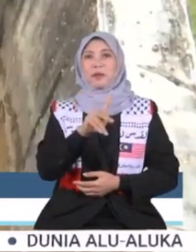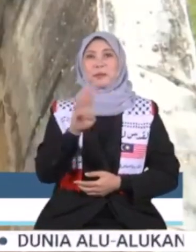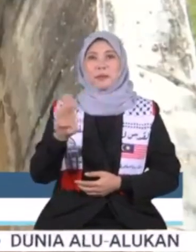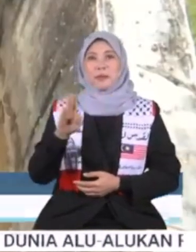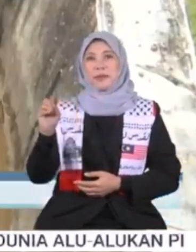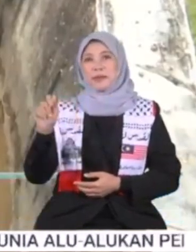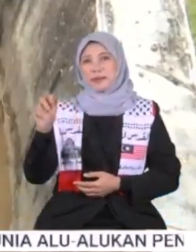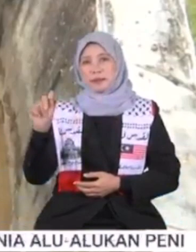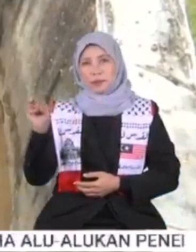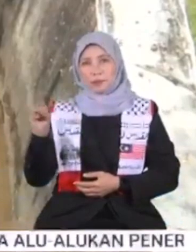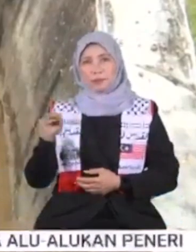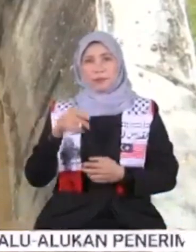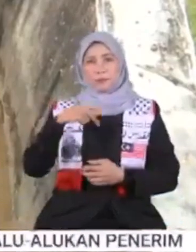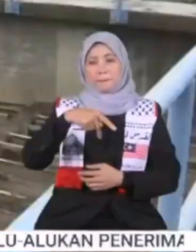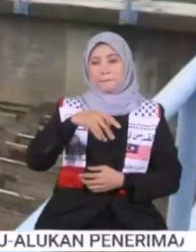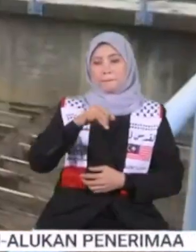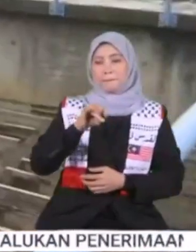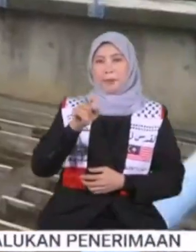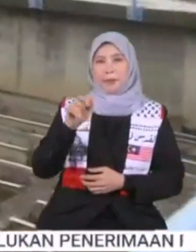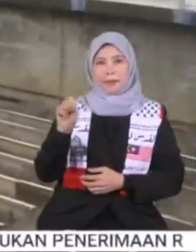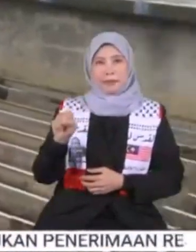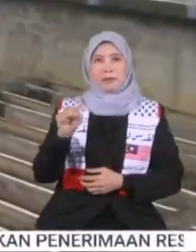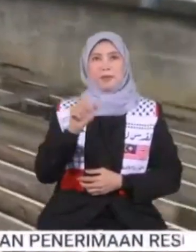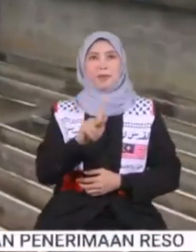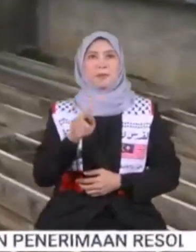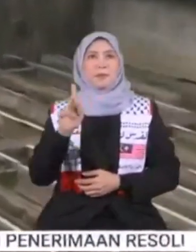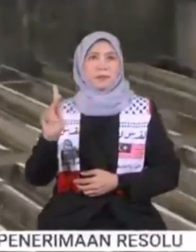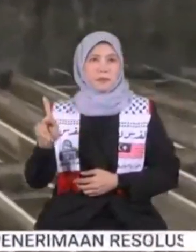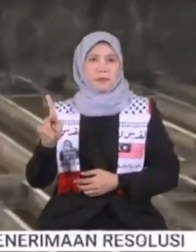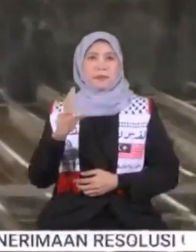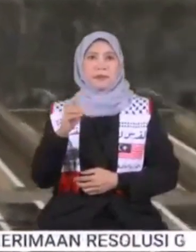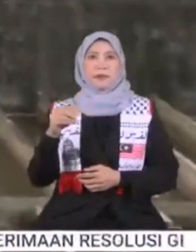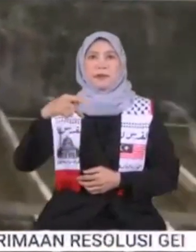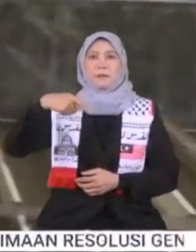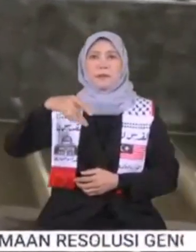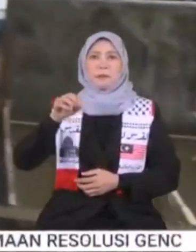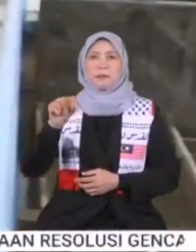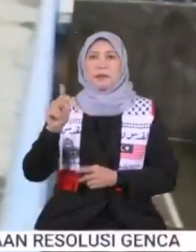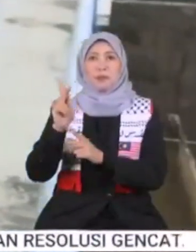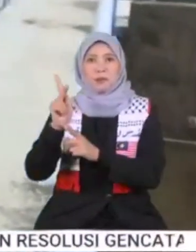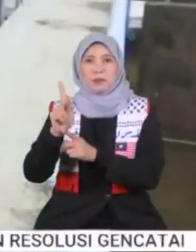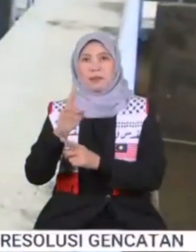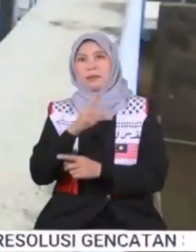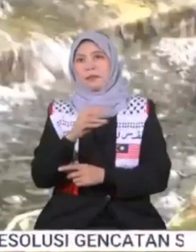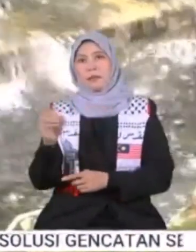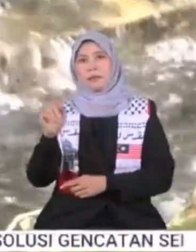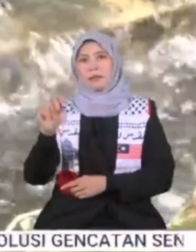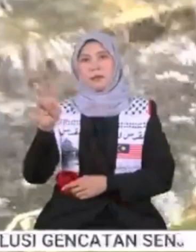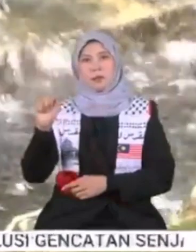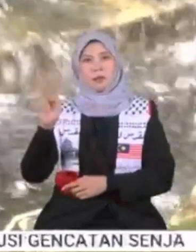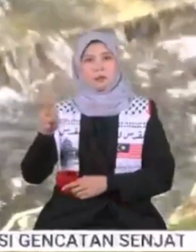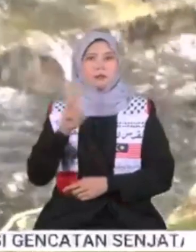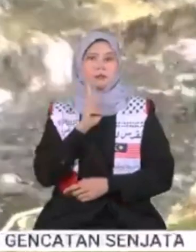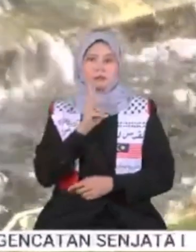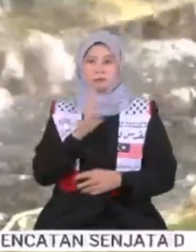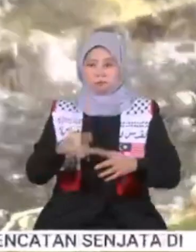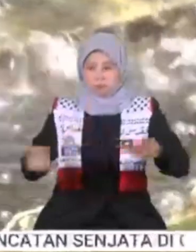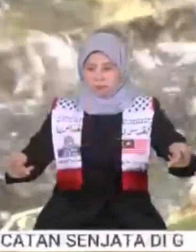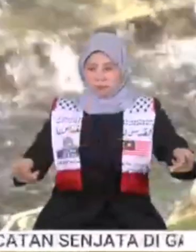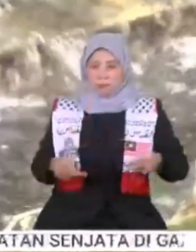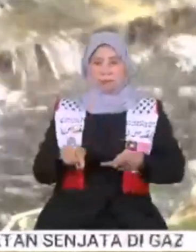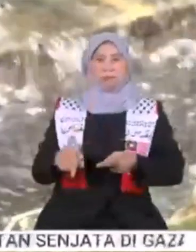Kinabalu penampang kudat dan Tawau Loji rawatan air di kawasan tadahan semakin kering akibat kemarau sejak pertengahan bulan